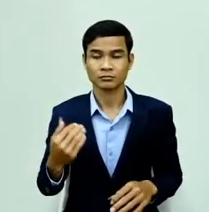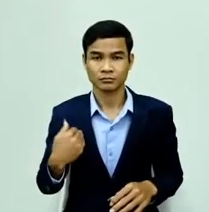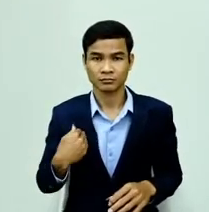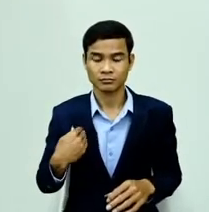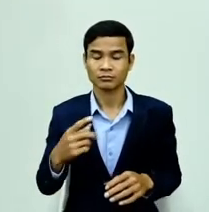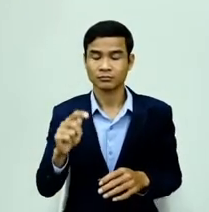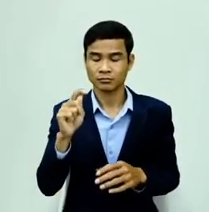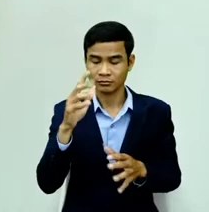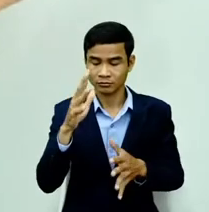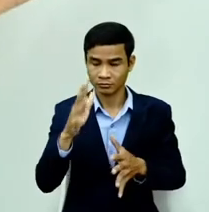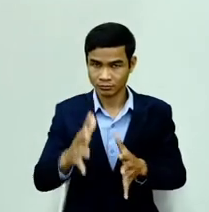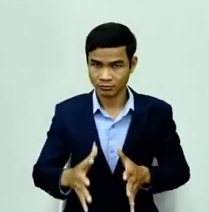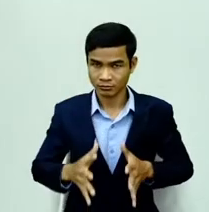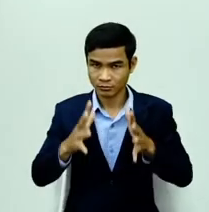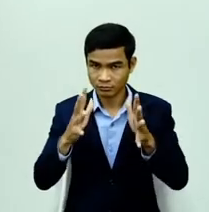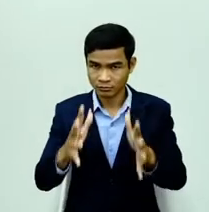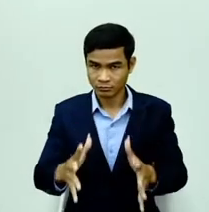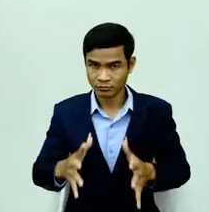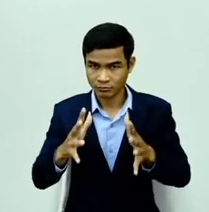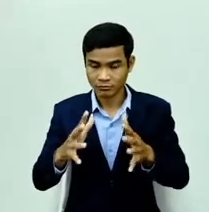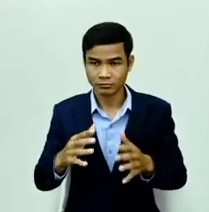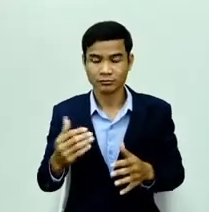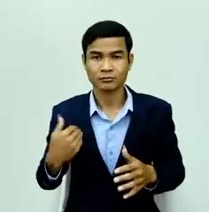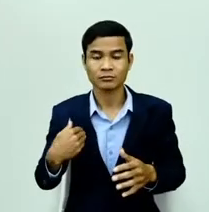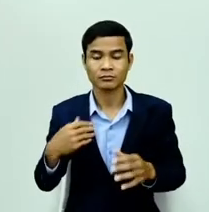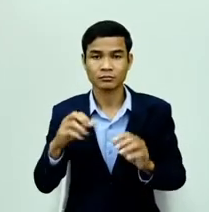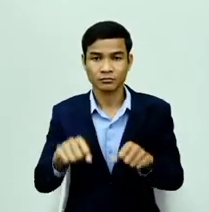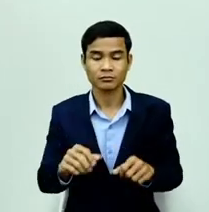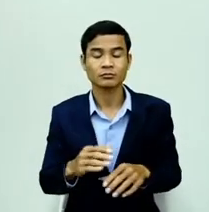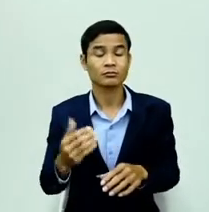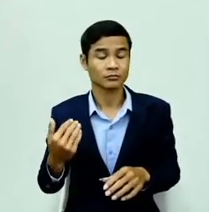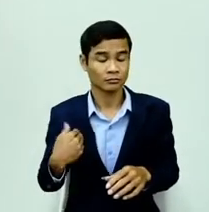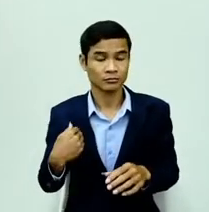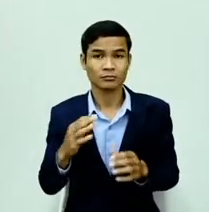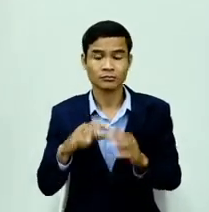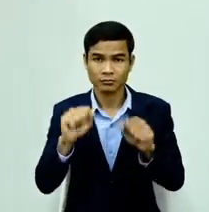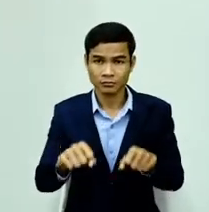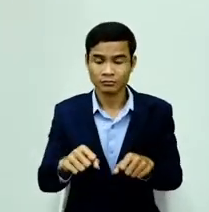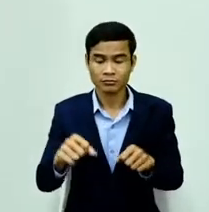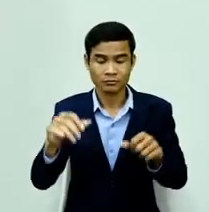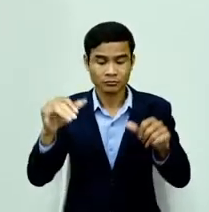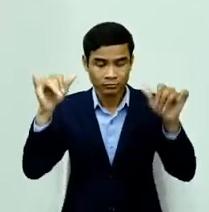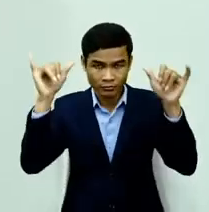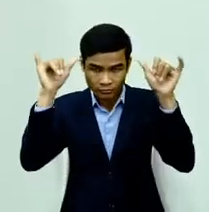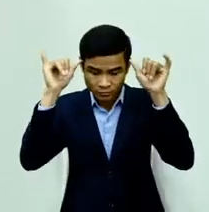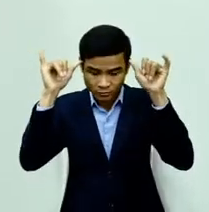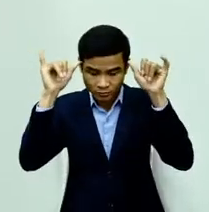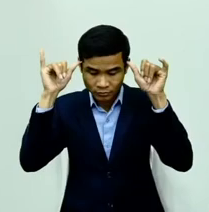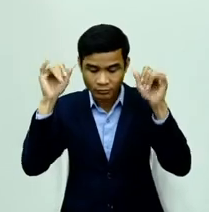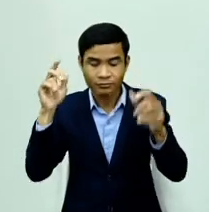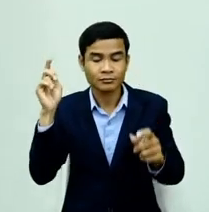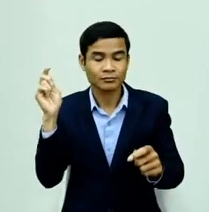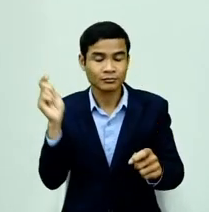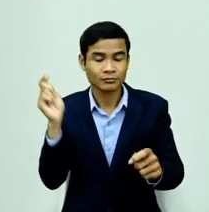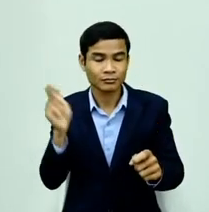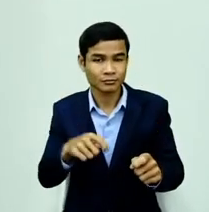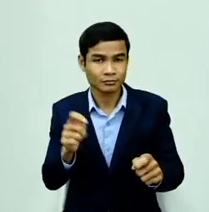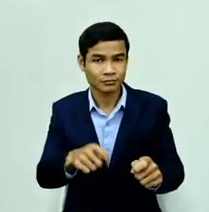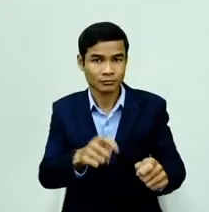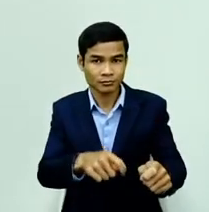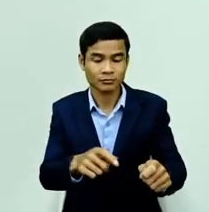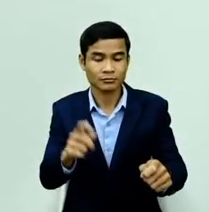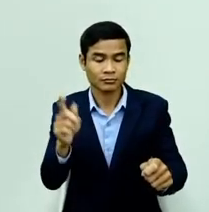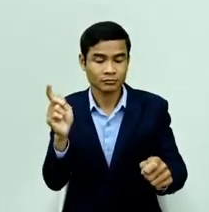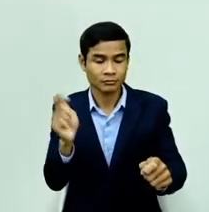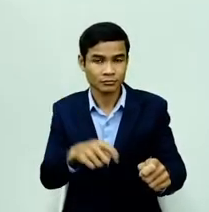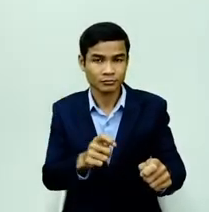ទេះចាមានរទេះហើយមានអីទៀតចារទេះនេះគឺជាបោដីកោគឺគេហៅថារទេះកោហ្នឹងណាកូនណាចាមាន